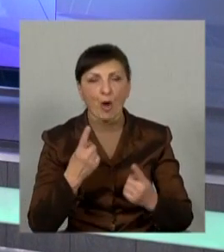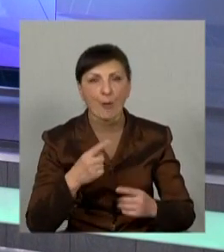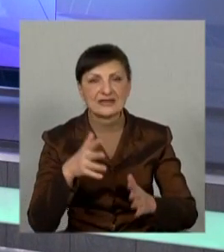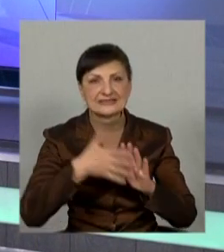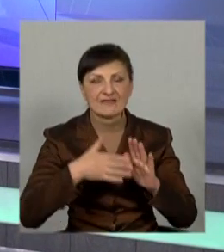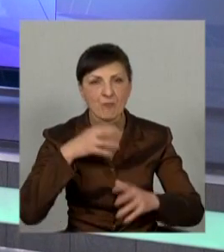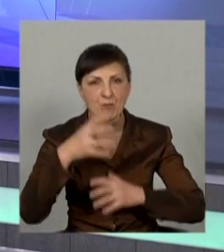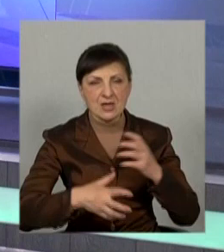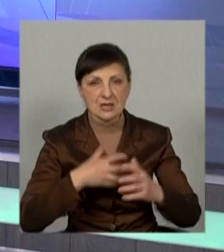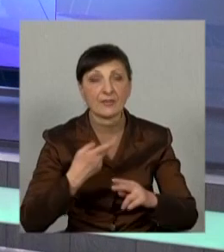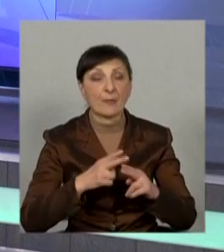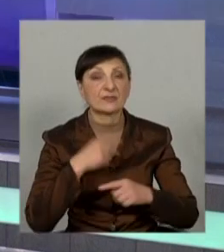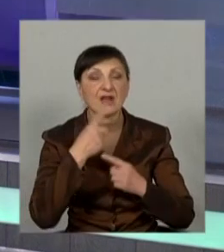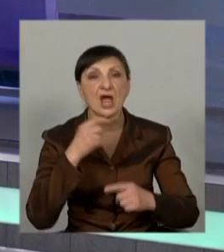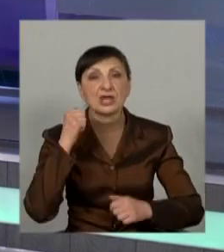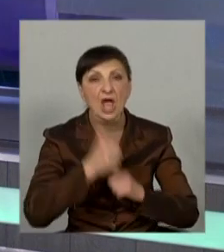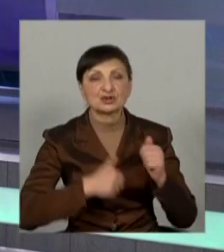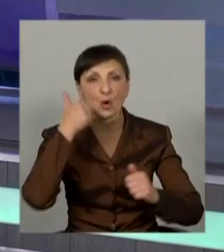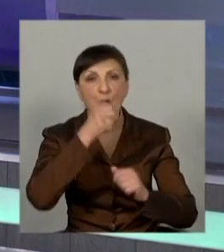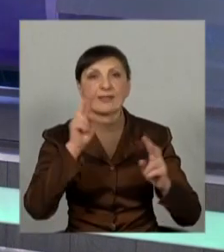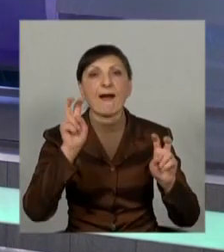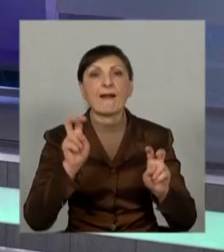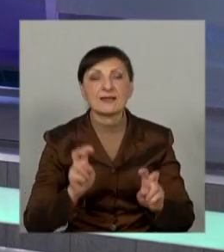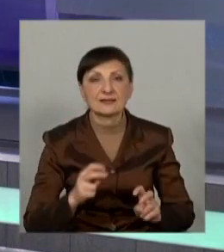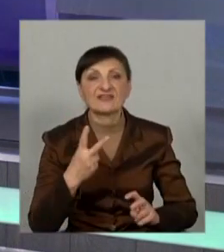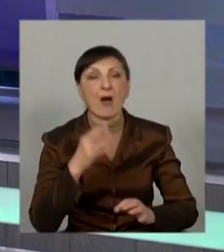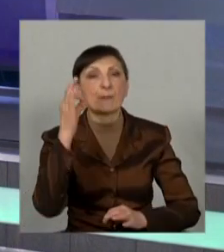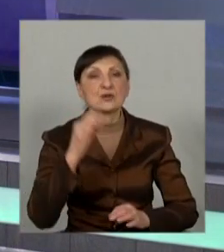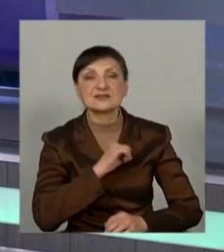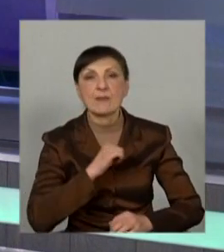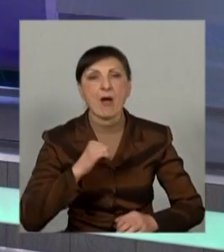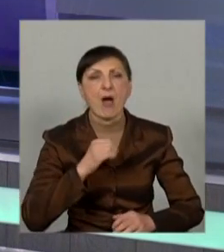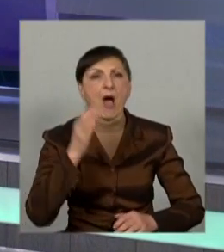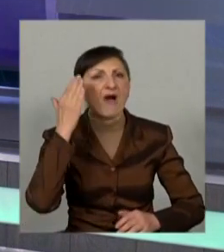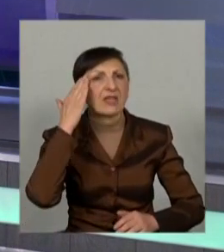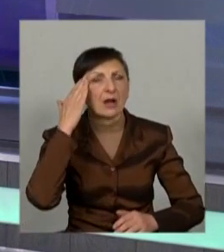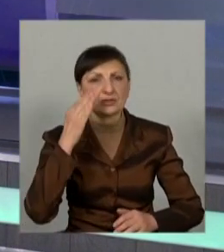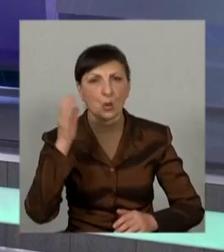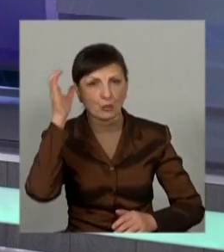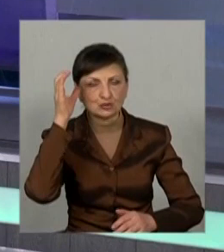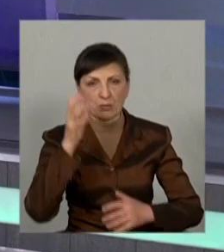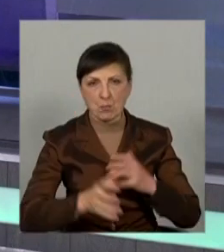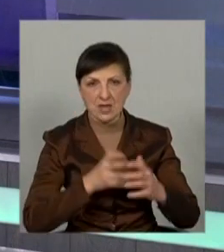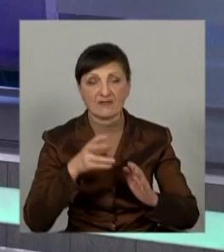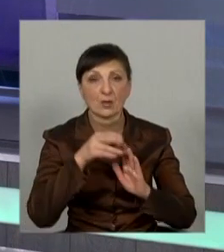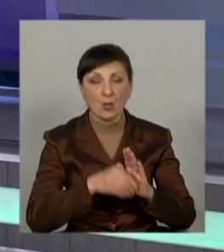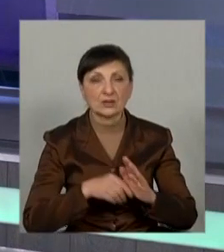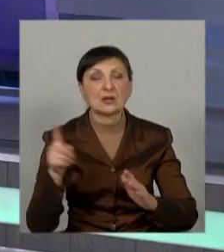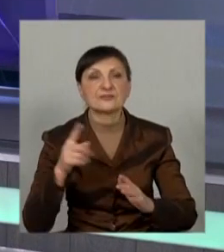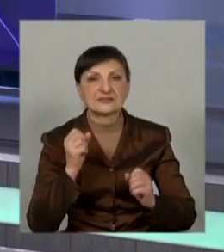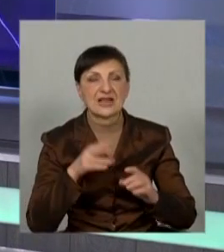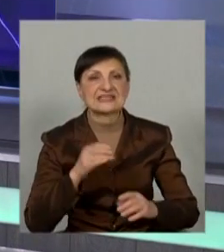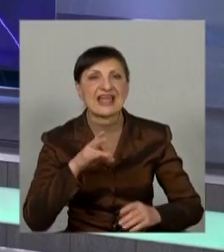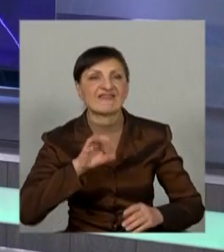мира. Об этом говорится в ежегодном рейтинге 2% самых авторитетных ученых мира, который составляют аналитики